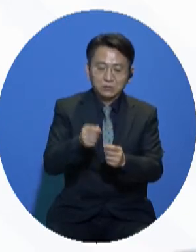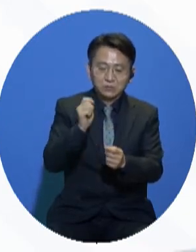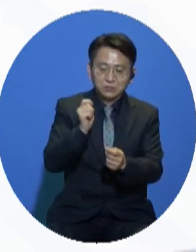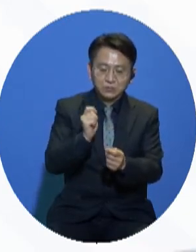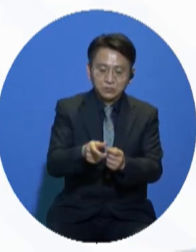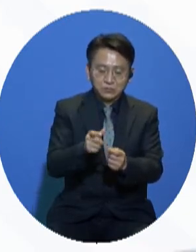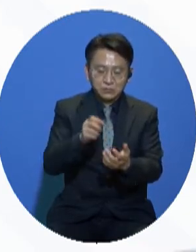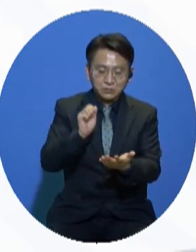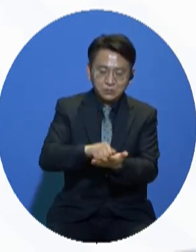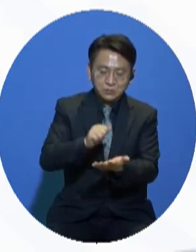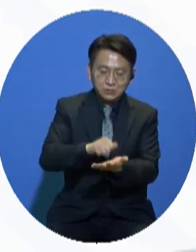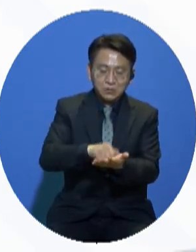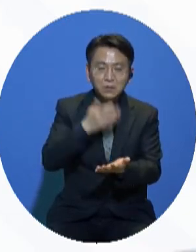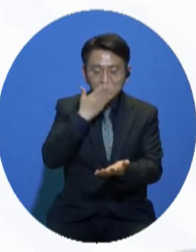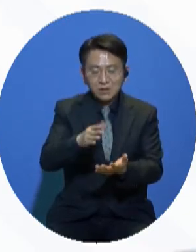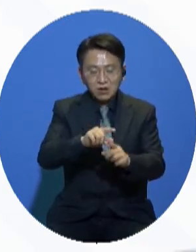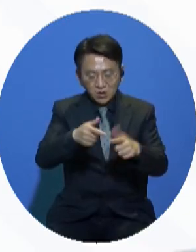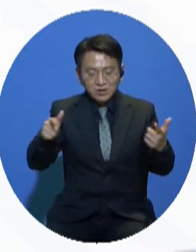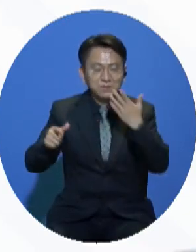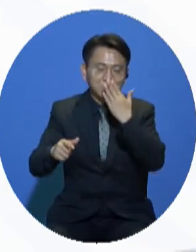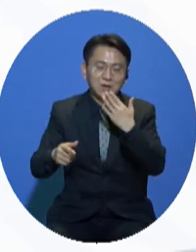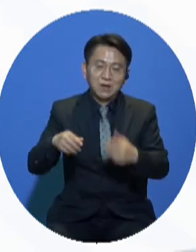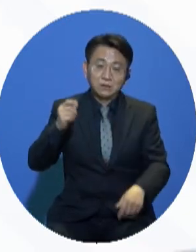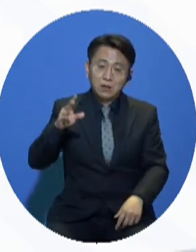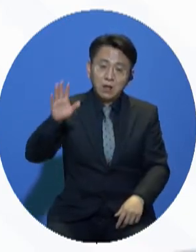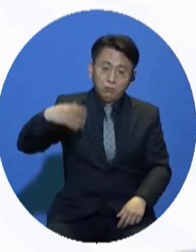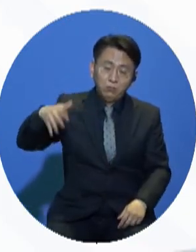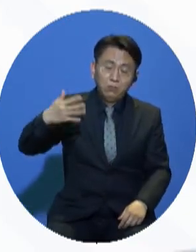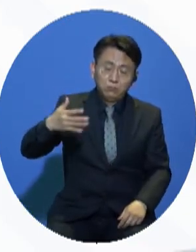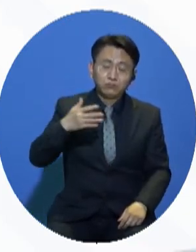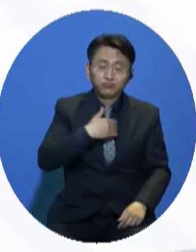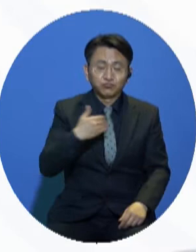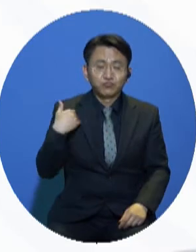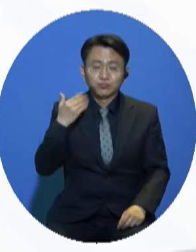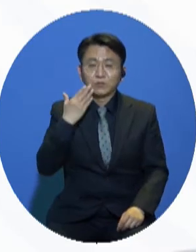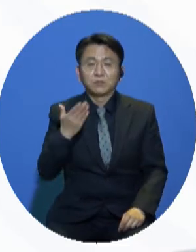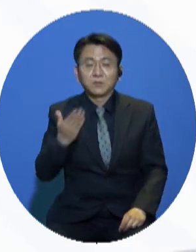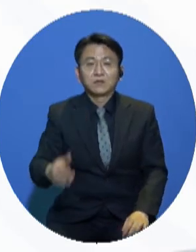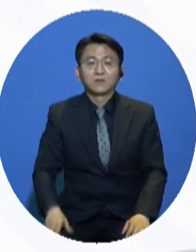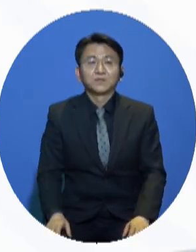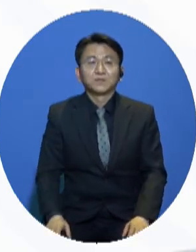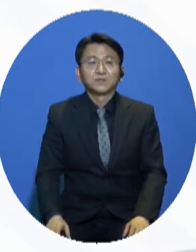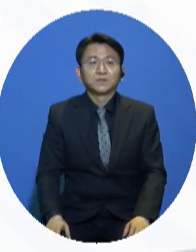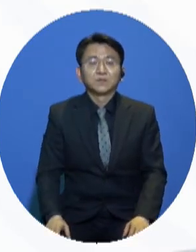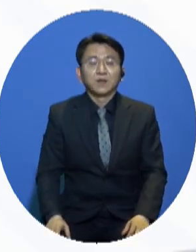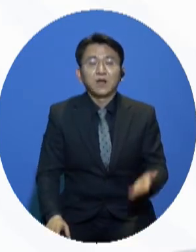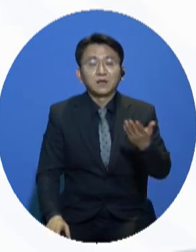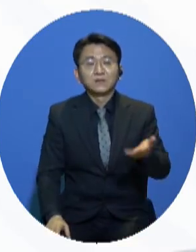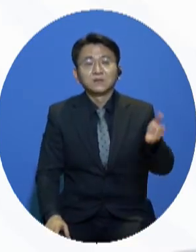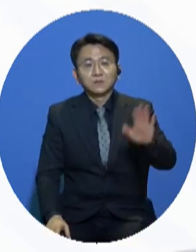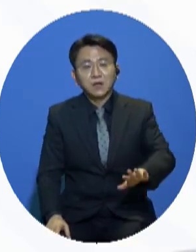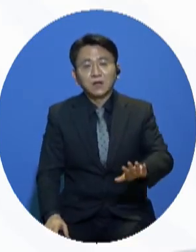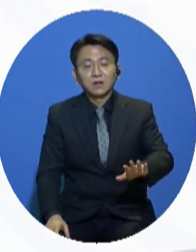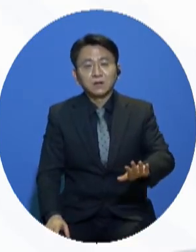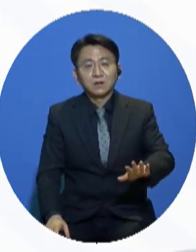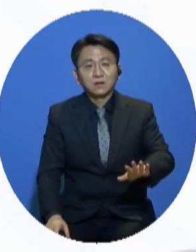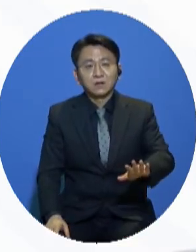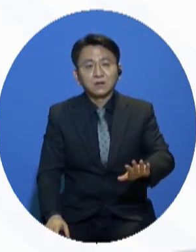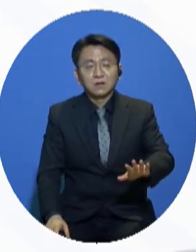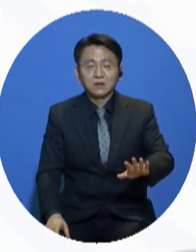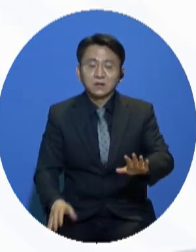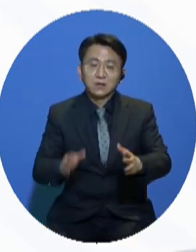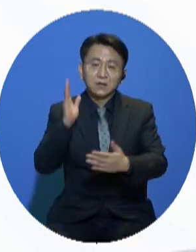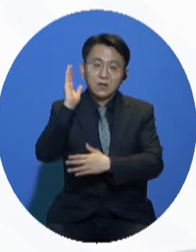Right? 있고 So 여러 that's 가지 me 일들을 and 할 my 수 있습니다. disability. 그것이 But 저희의 장애 I want to tell you 상태입니다. two stories 그런데 about 두 the power of 개의 Paralympics 스토리를